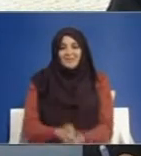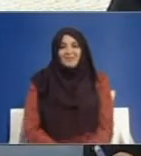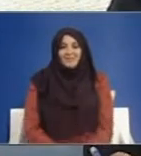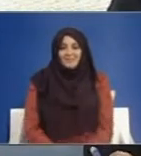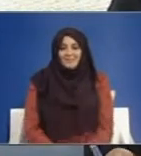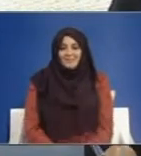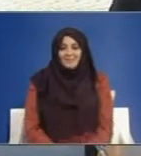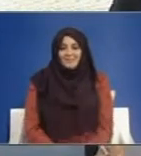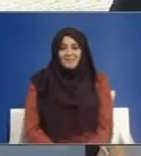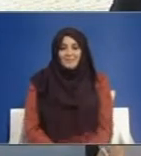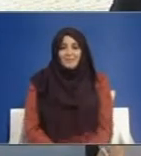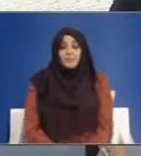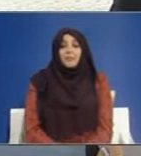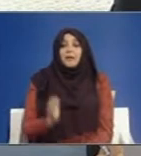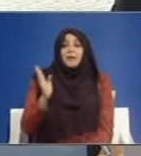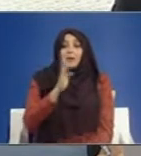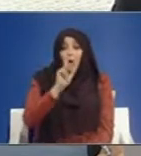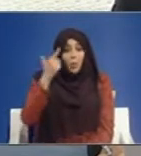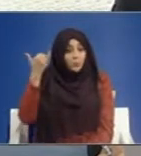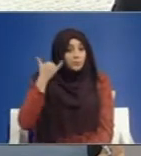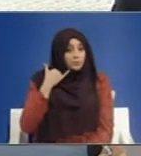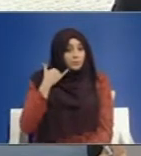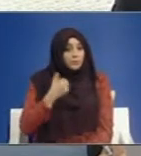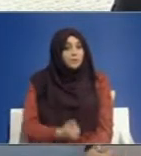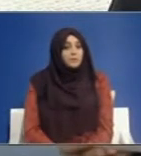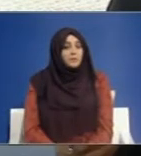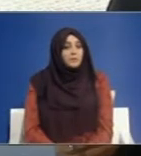نجاوبك ان شاء الله. سيد احمد شكون لي معنا اخر؟